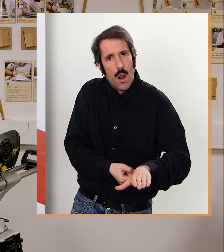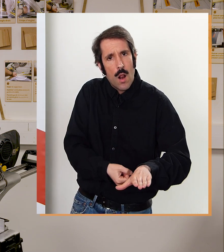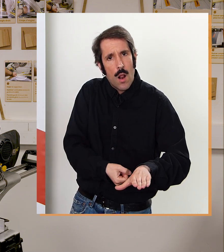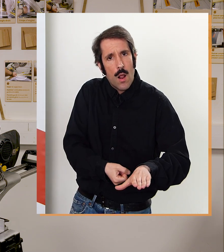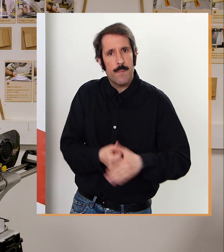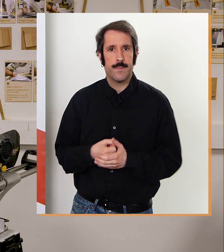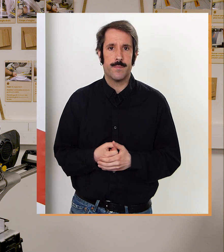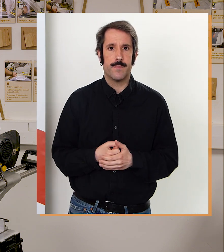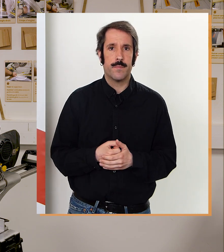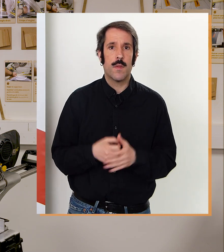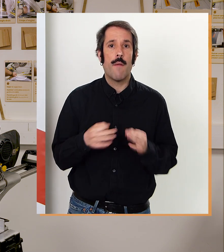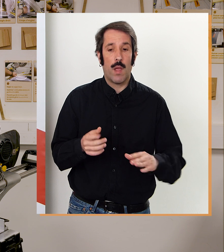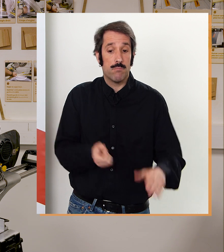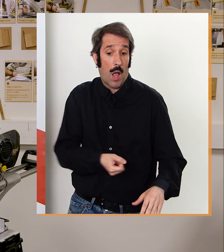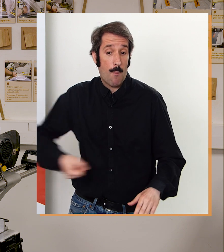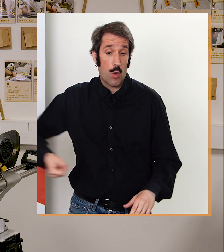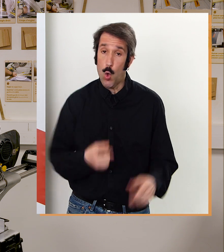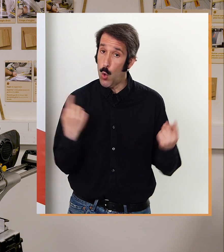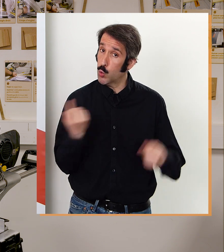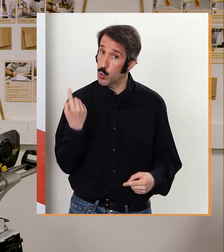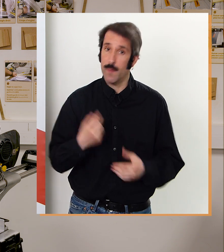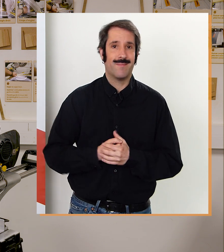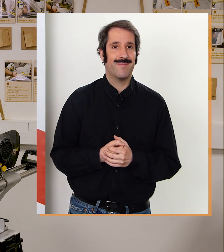bien, on va se référer au rapporteur, toujours,